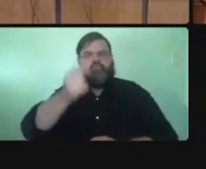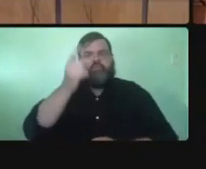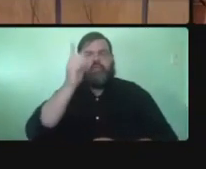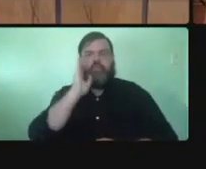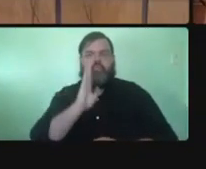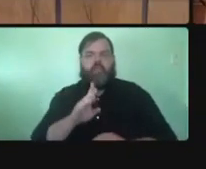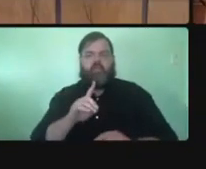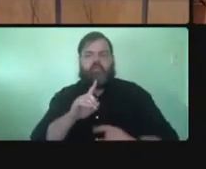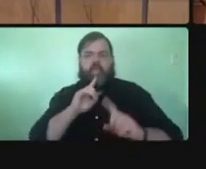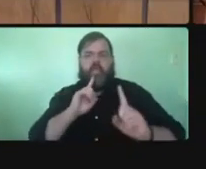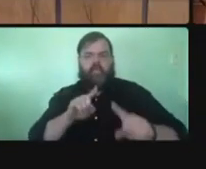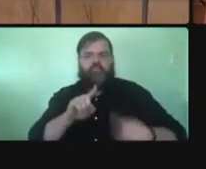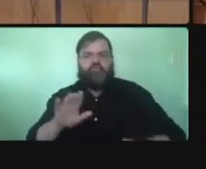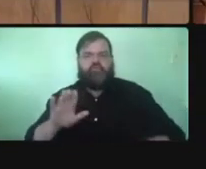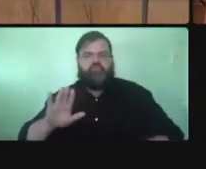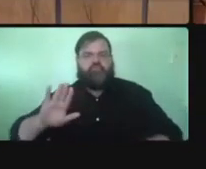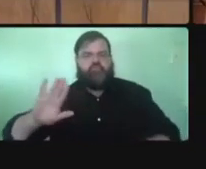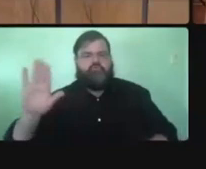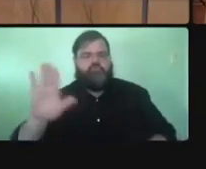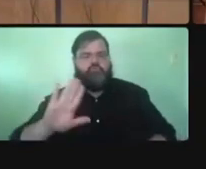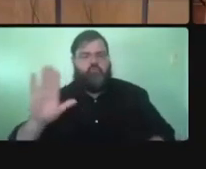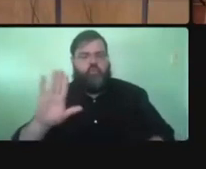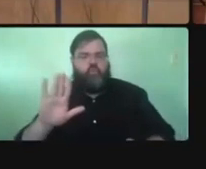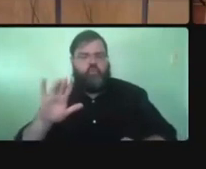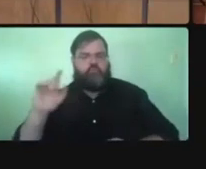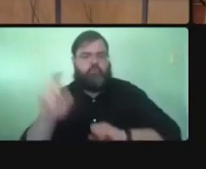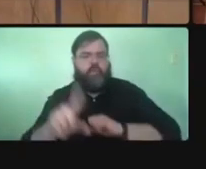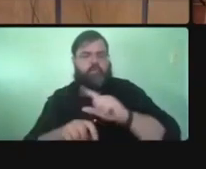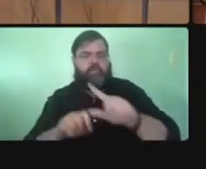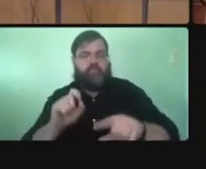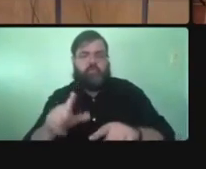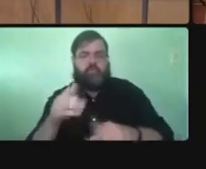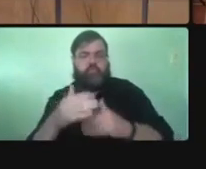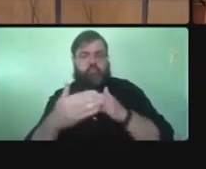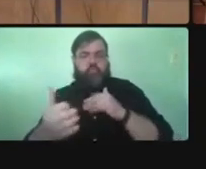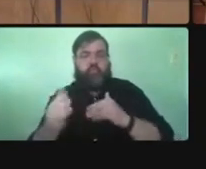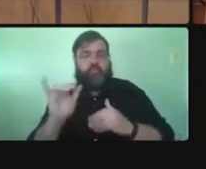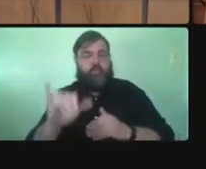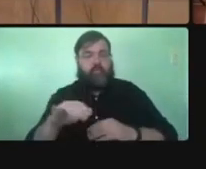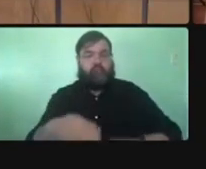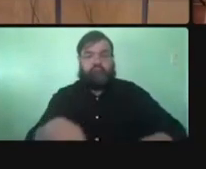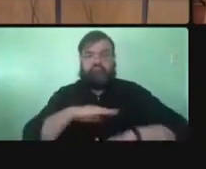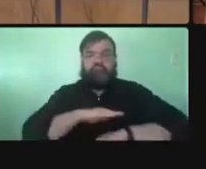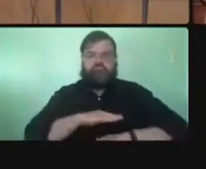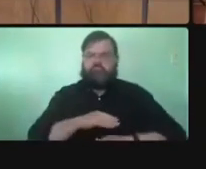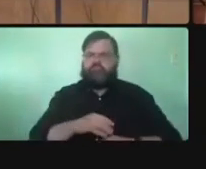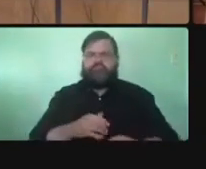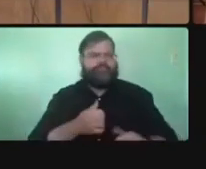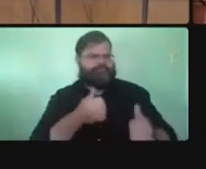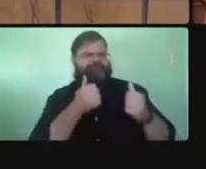yashughulikiwe. Je,